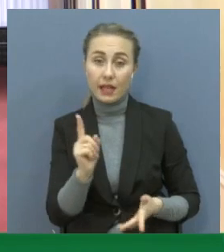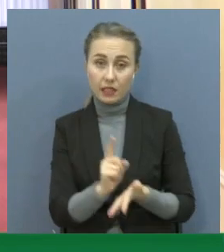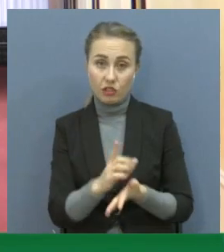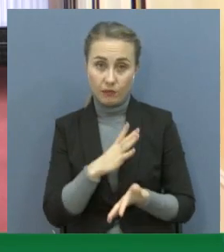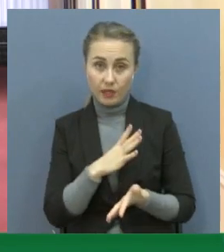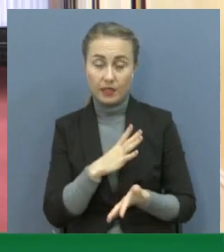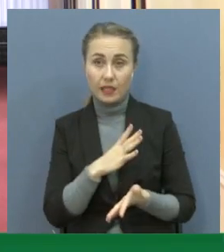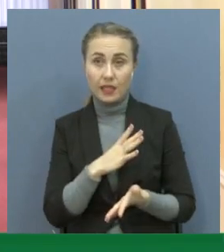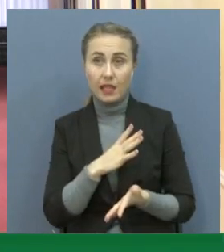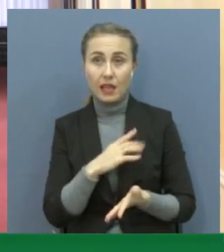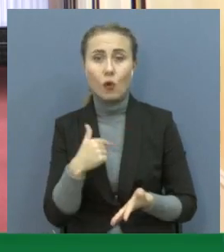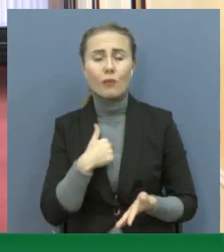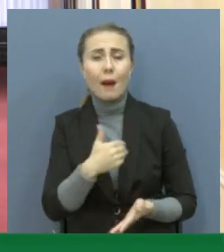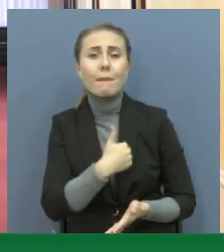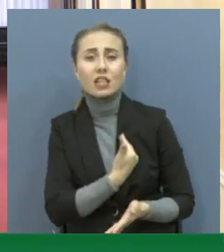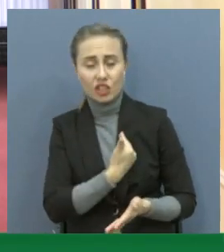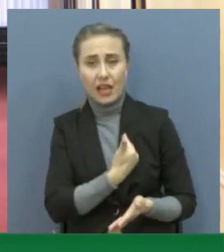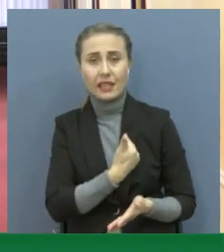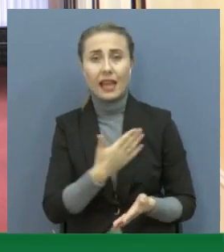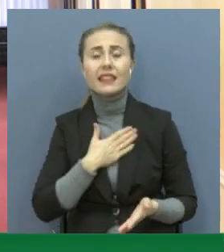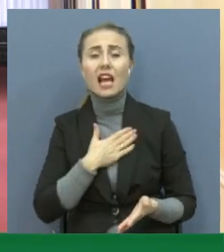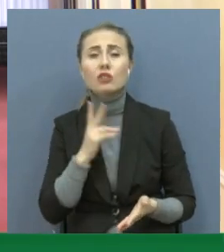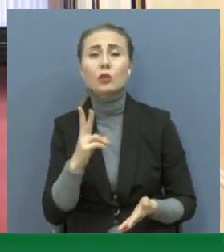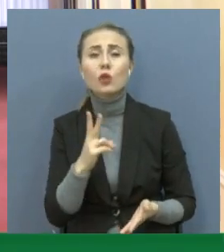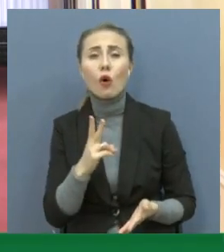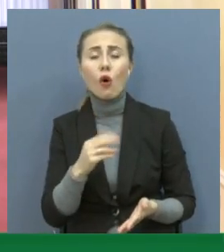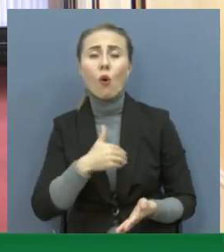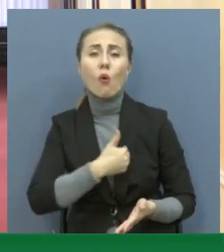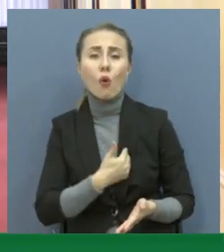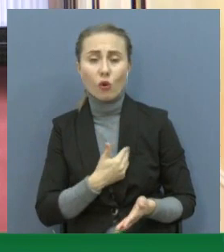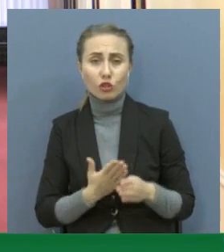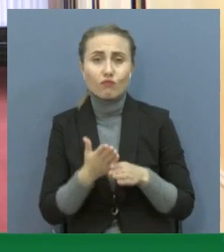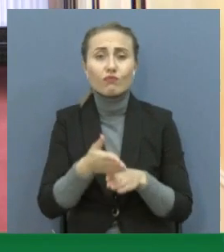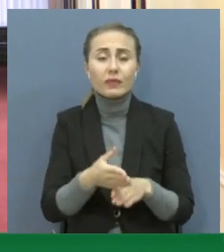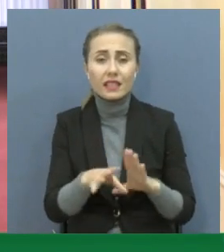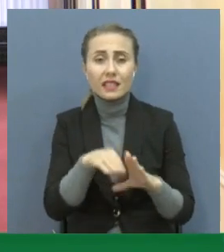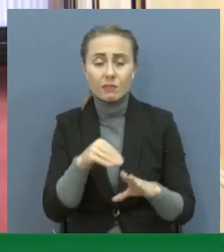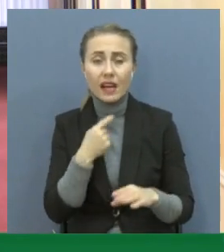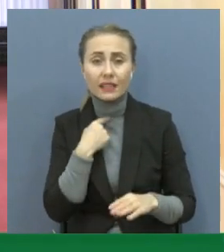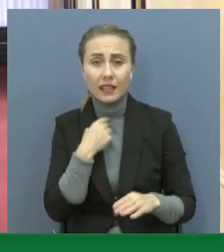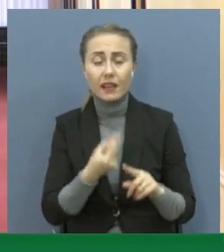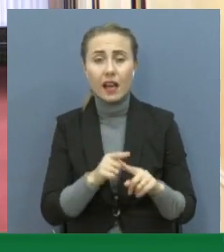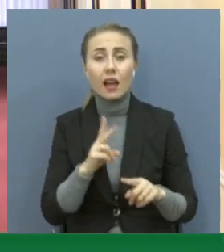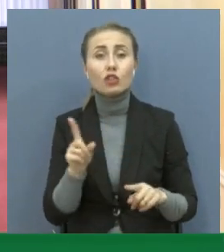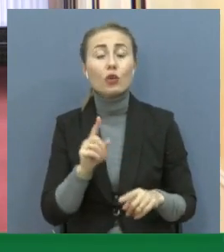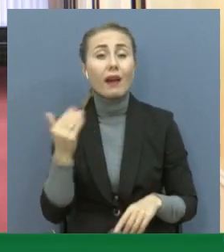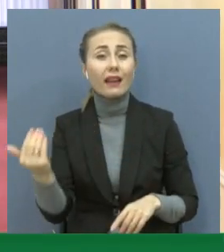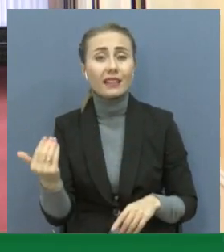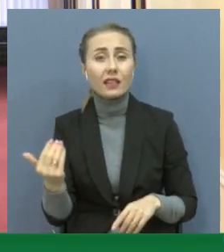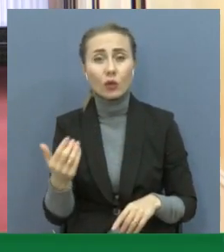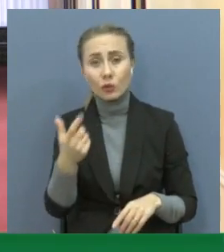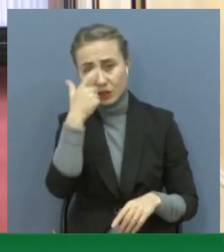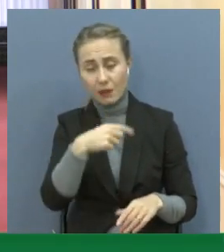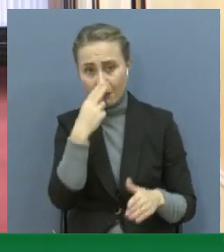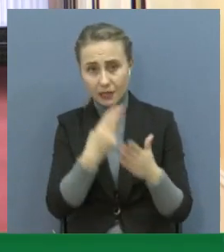И здесь у меня пожелание к нашим избирателям, к нашим тем, которые активно, чтобы они у себя